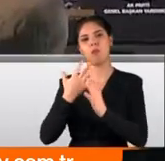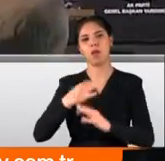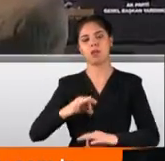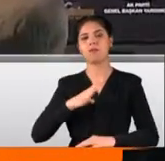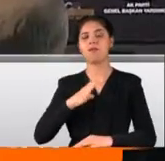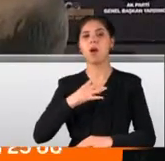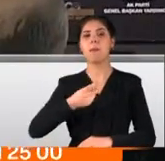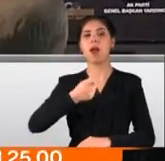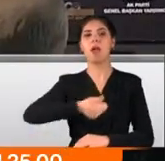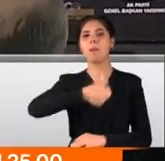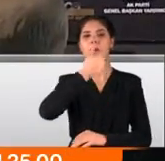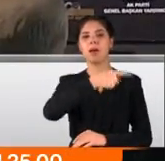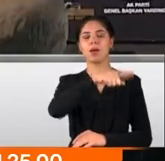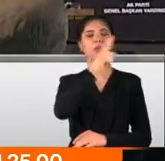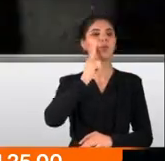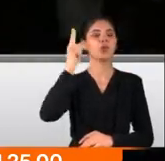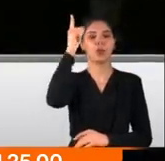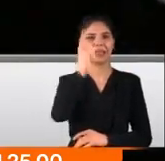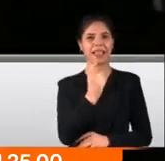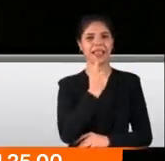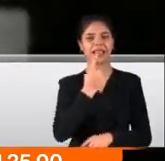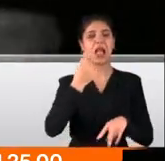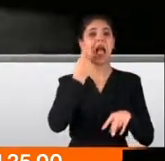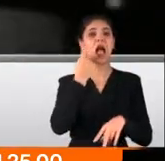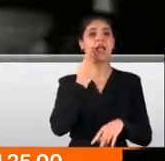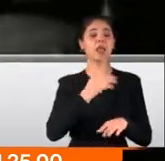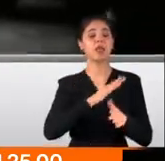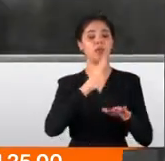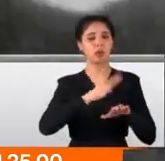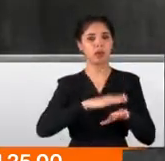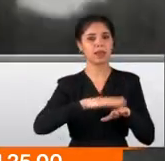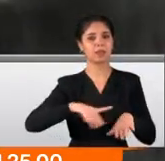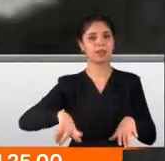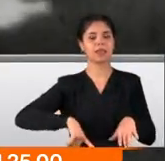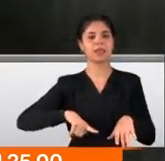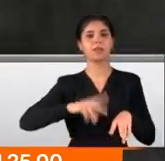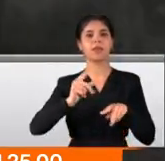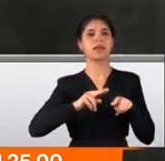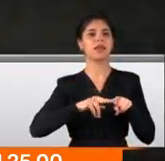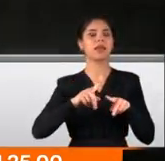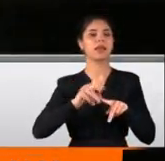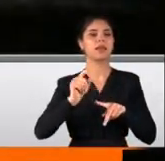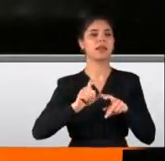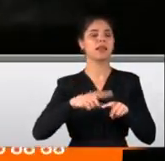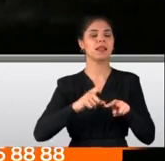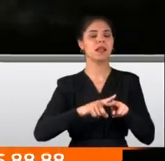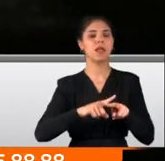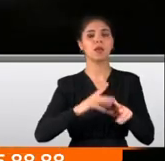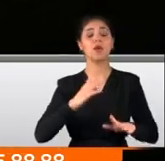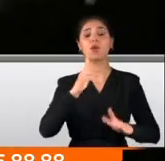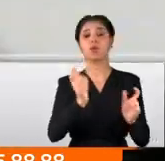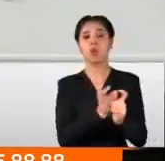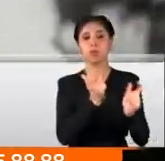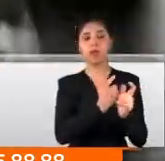Hazine ve Maliye Bakanlığı, Cumhuriyet'in ilk yılında Atatürk'ün düzenlediği İzmir İktisat Kongresi'nin 100. yılına özel bir